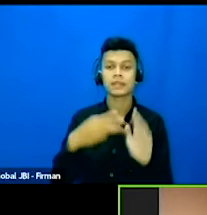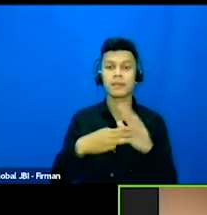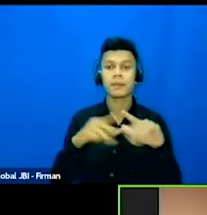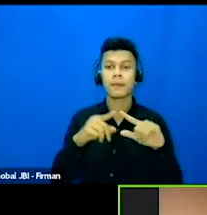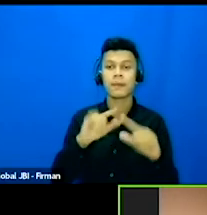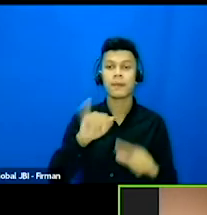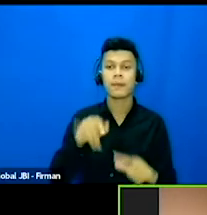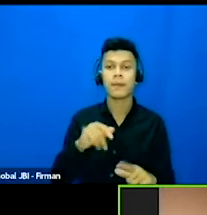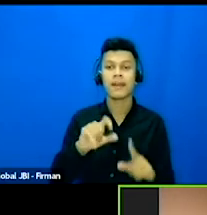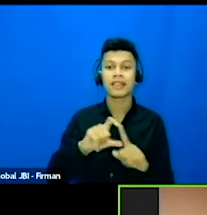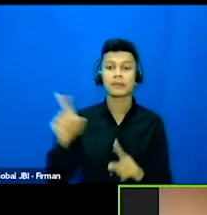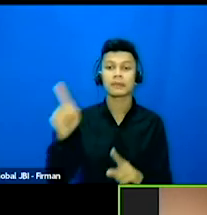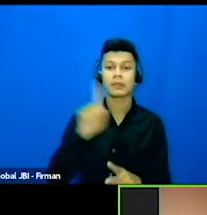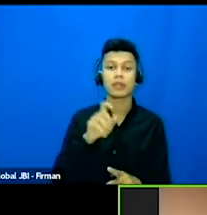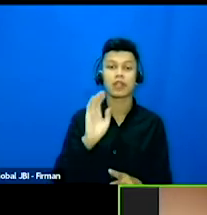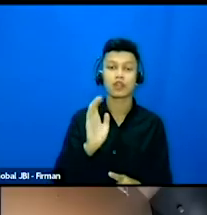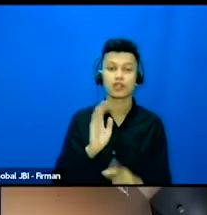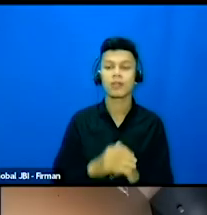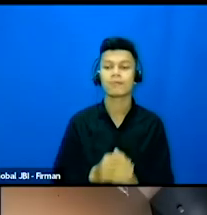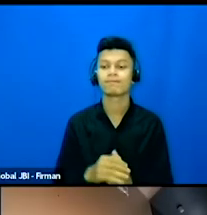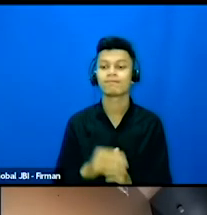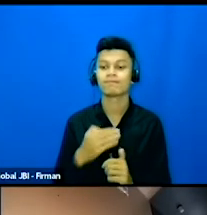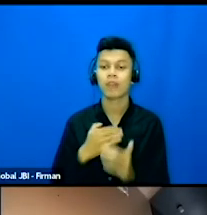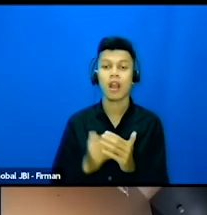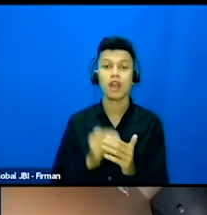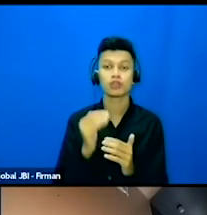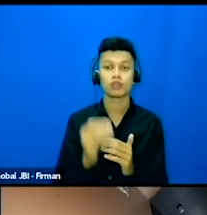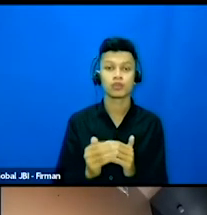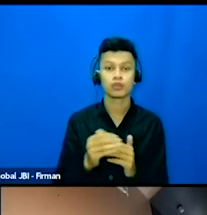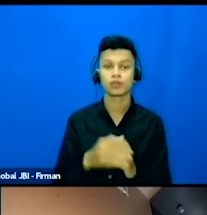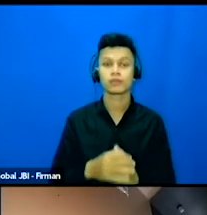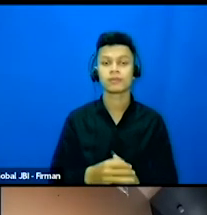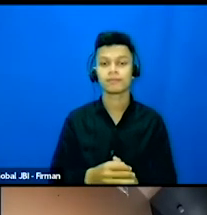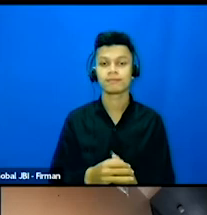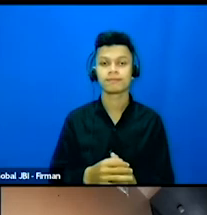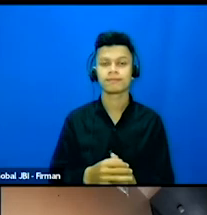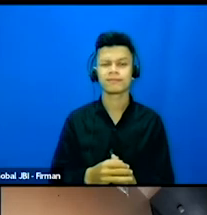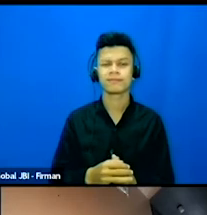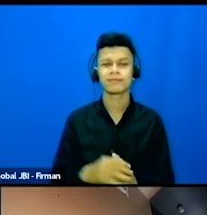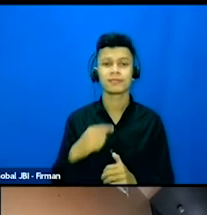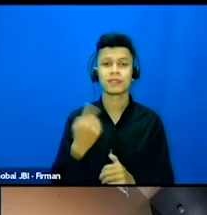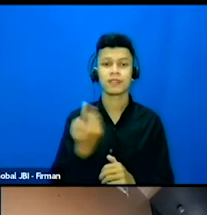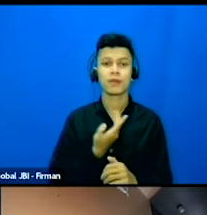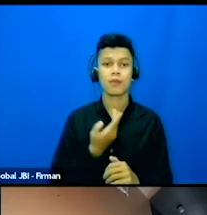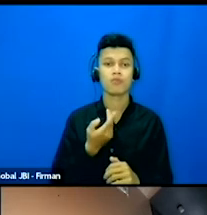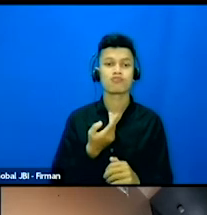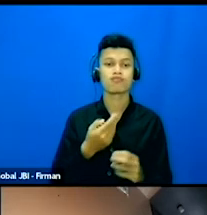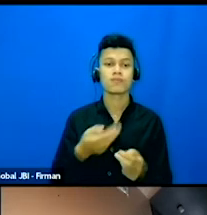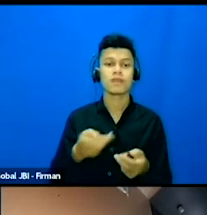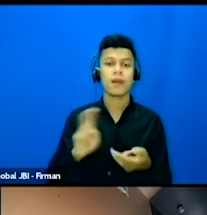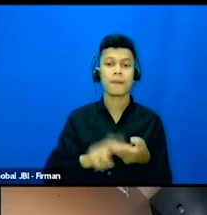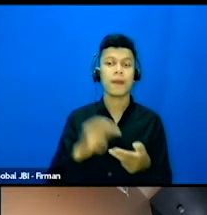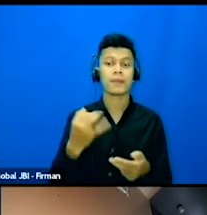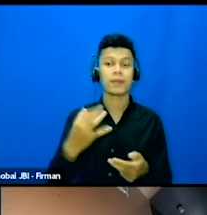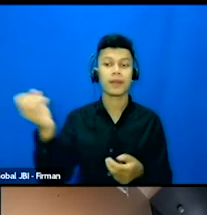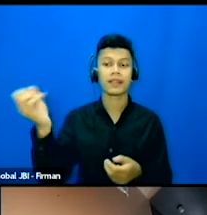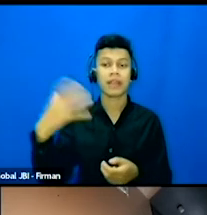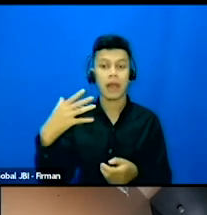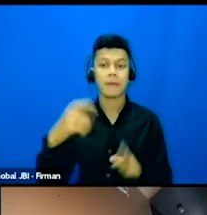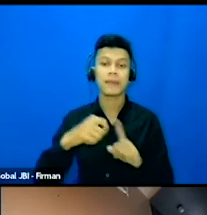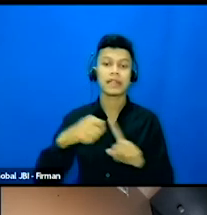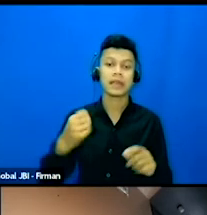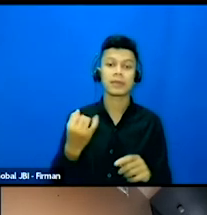ke winners lagi deket akan menambah beberapa tanggapan dari